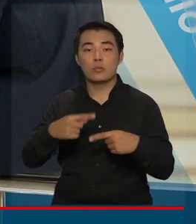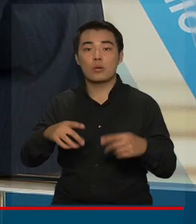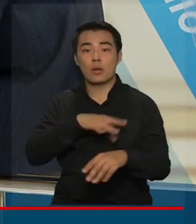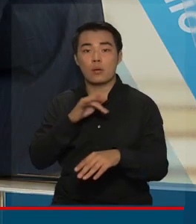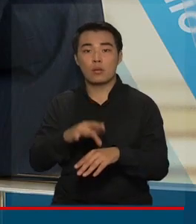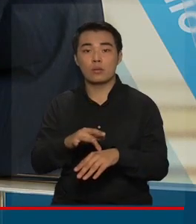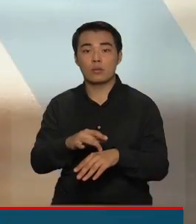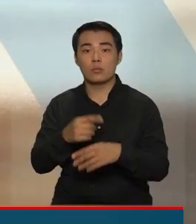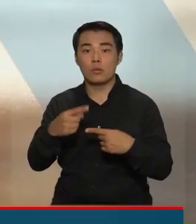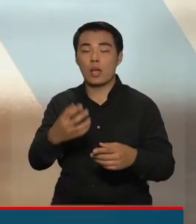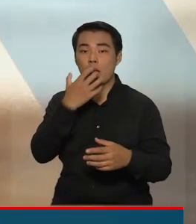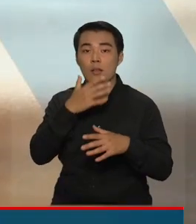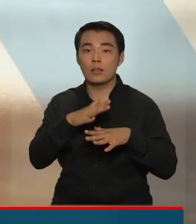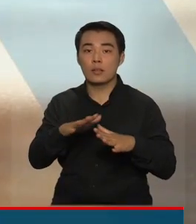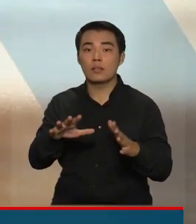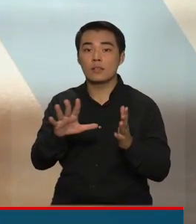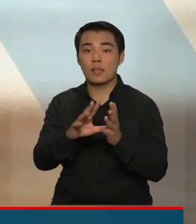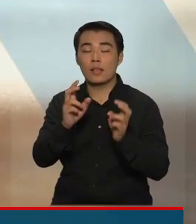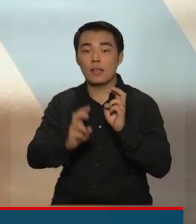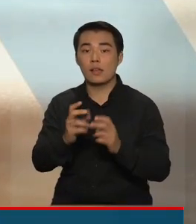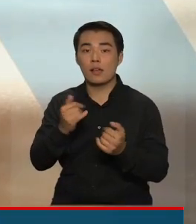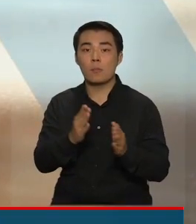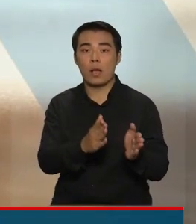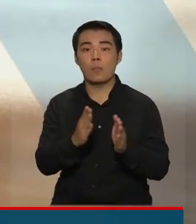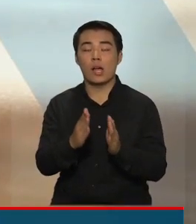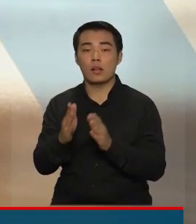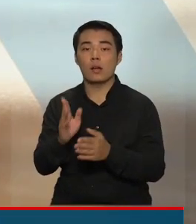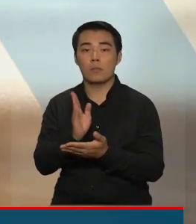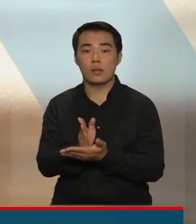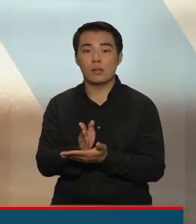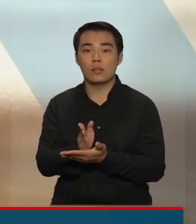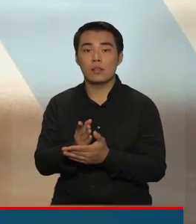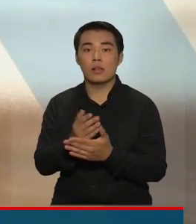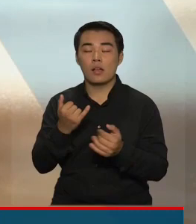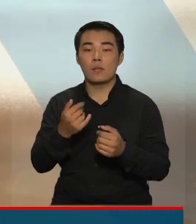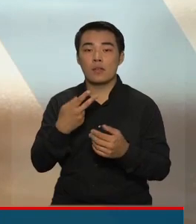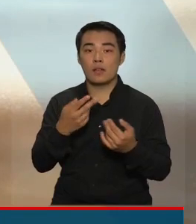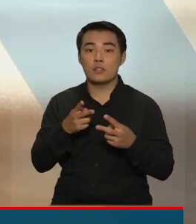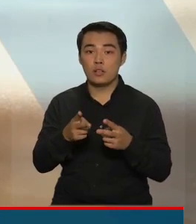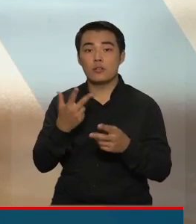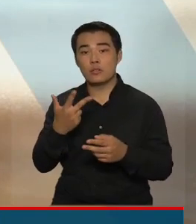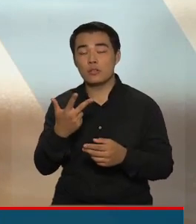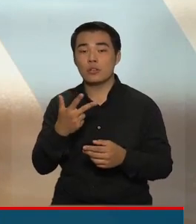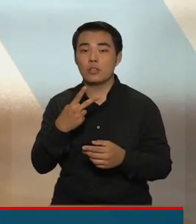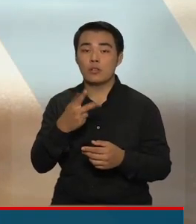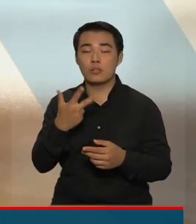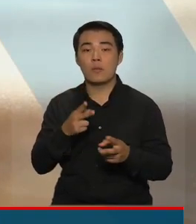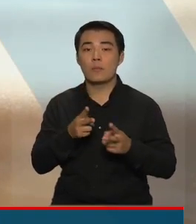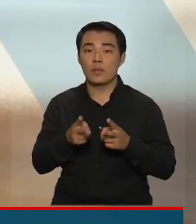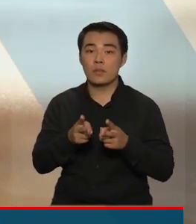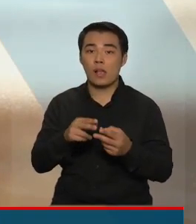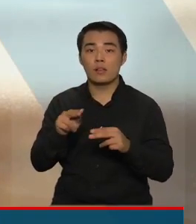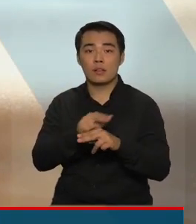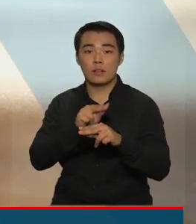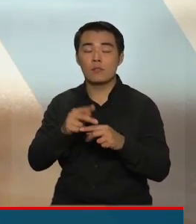басқа жылу электр орталықта кезең-кезеңмен жасалады. Биыл мысалы 2-3 қазандықты күрделі жөндеуді жұмыстын